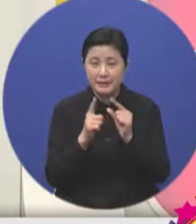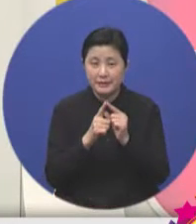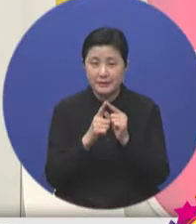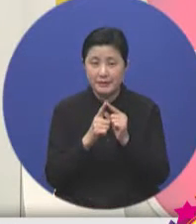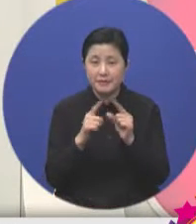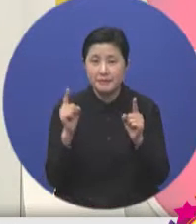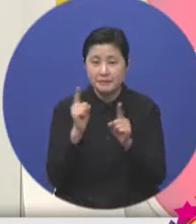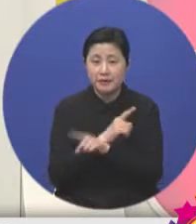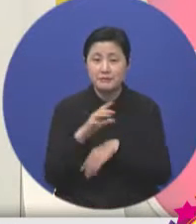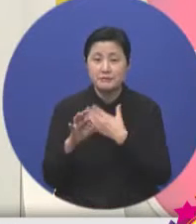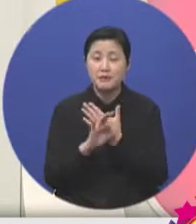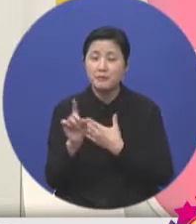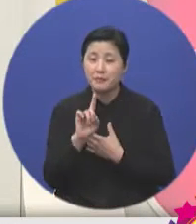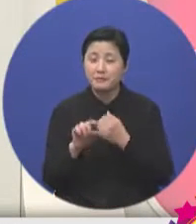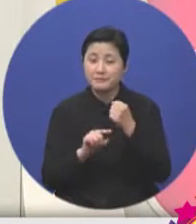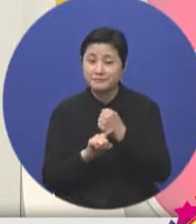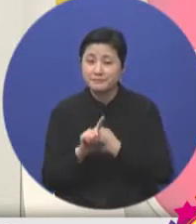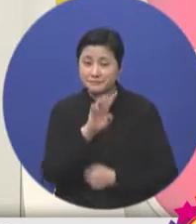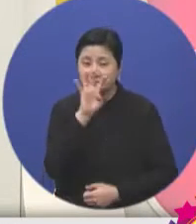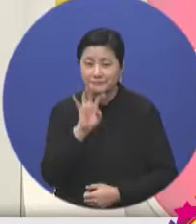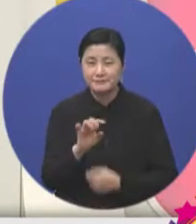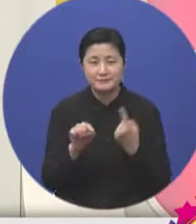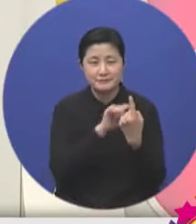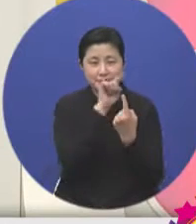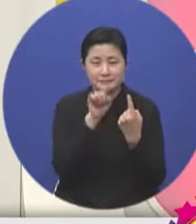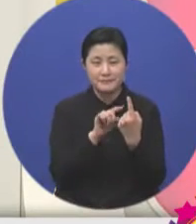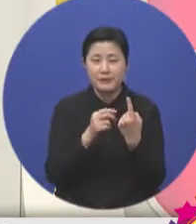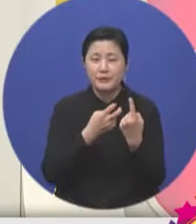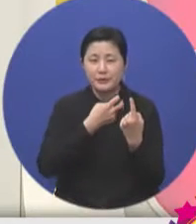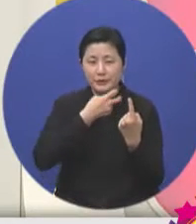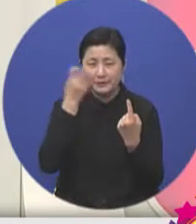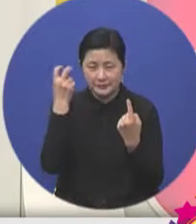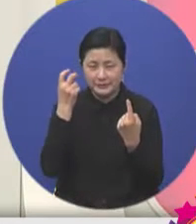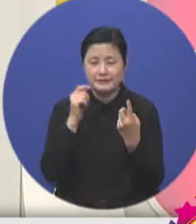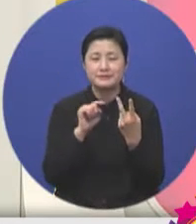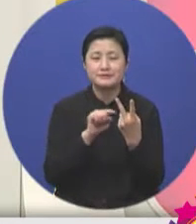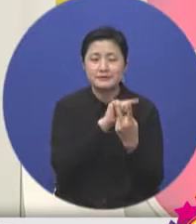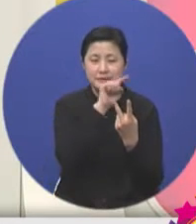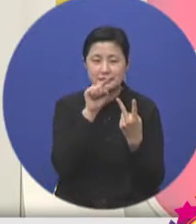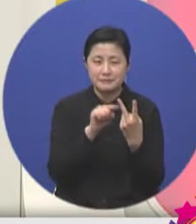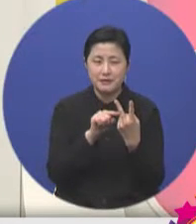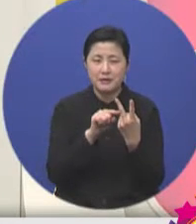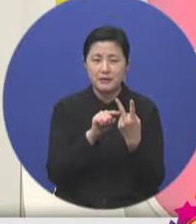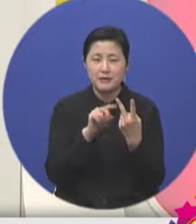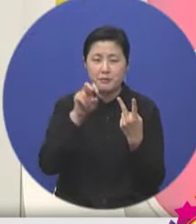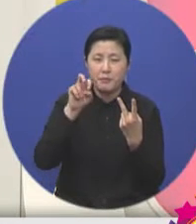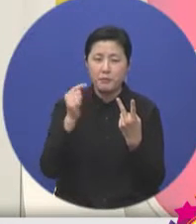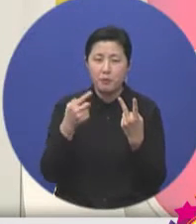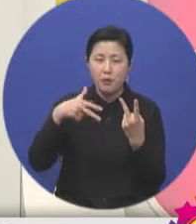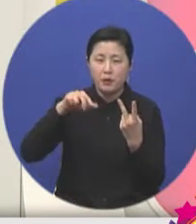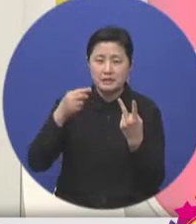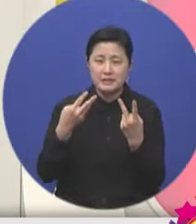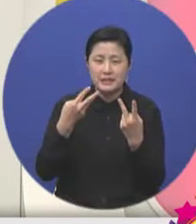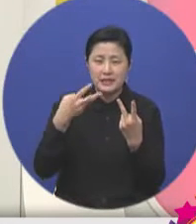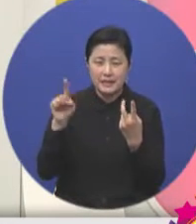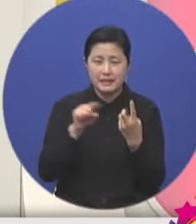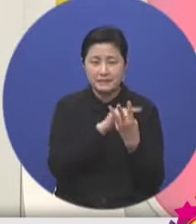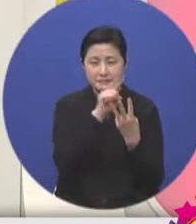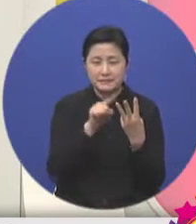자, 1번. 이 뜻은 무엇일까요? 1번. 자, 1번. 똑똑하다. 똑똑하다. 2번. 모질다.